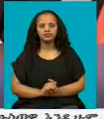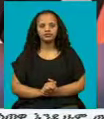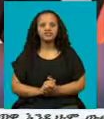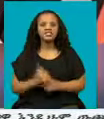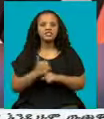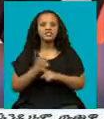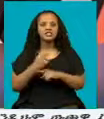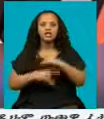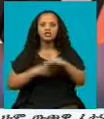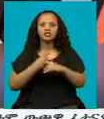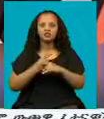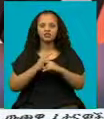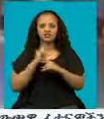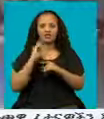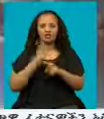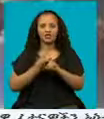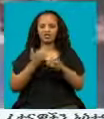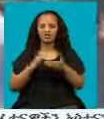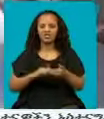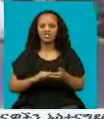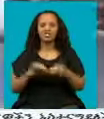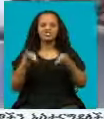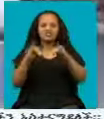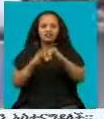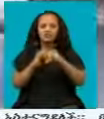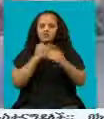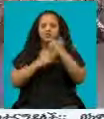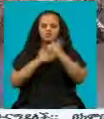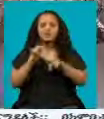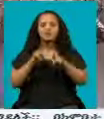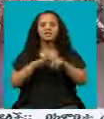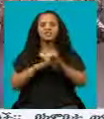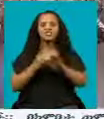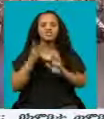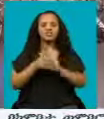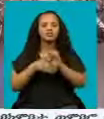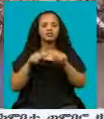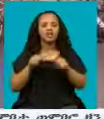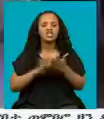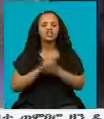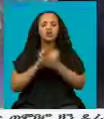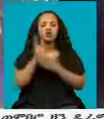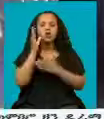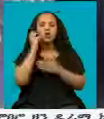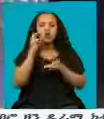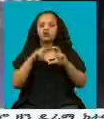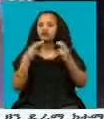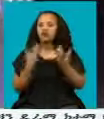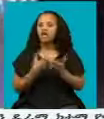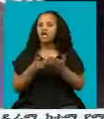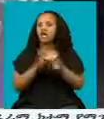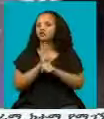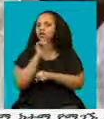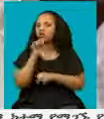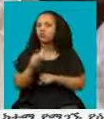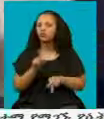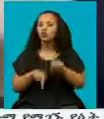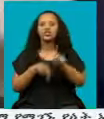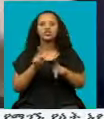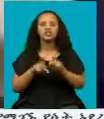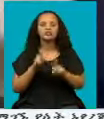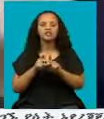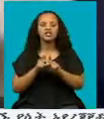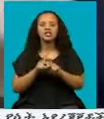በስልጣን ዘመኑ ዘግናኝ የሆነ ግፍና በደል በኢትዮጵያ ህዝብ ላይ ሲፈጽም የኖረው ያሸባሪው የህወሓት ቡድን ይሃል በቃብሎት ለህዝቡ